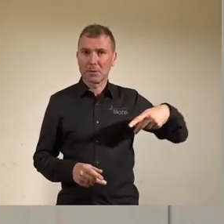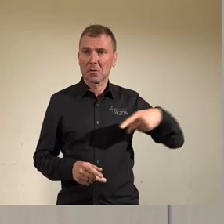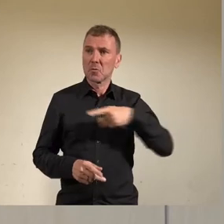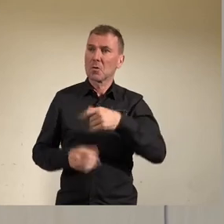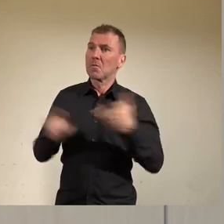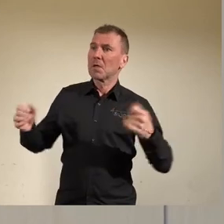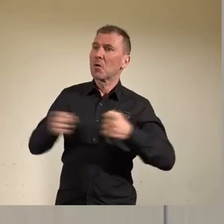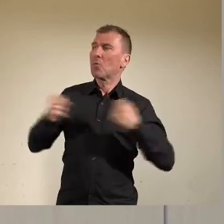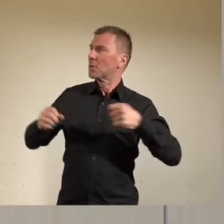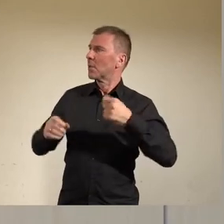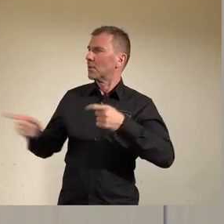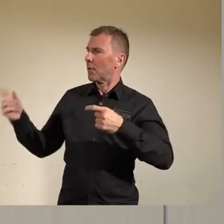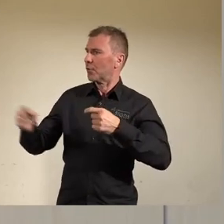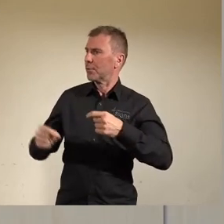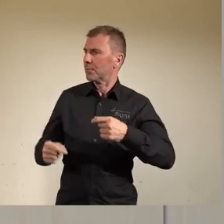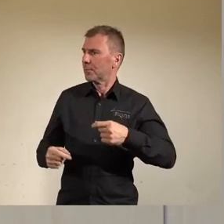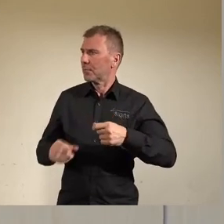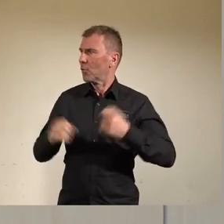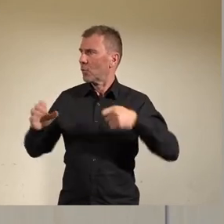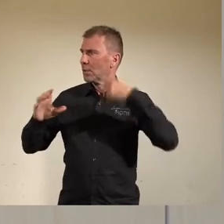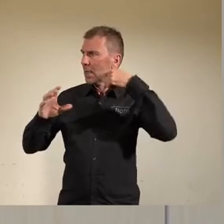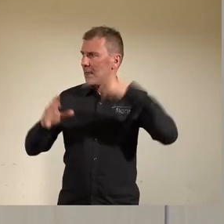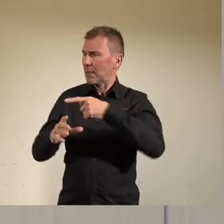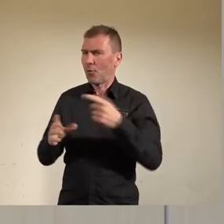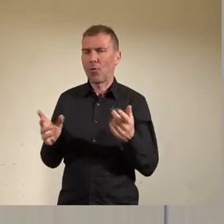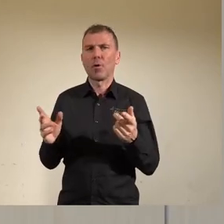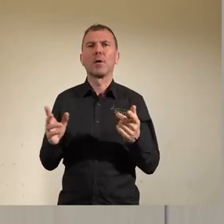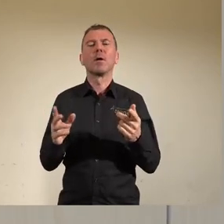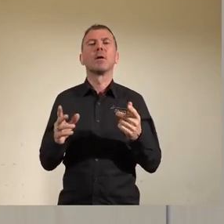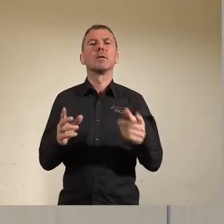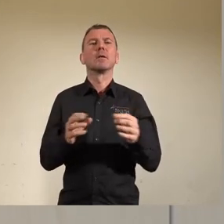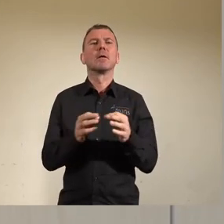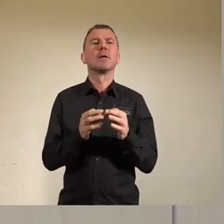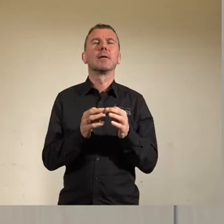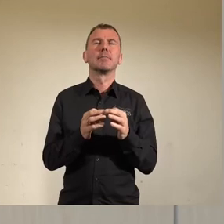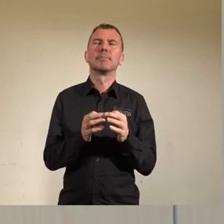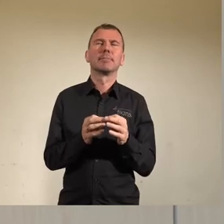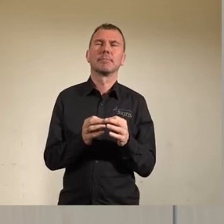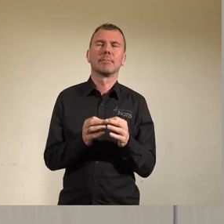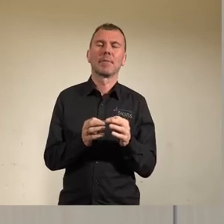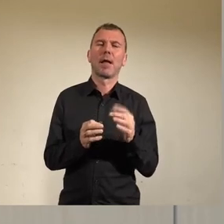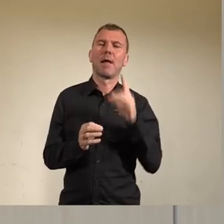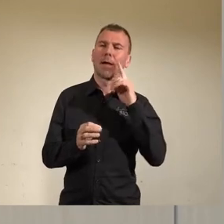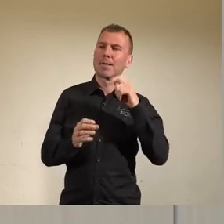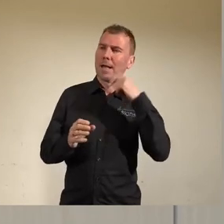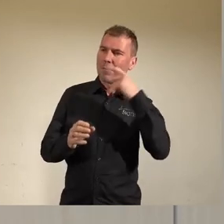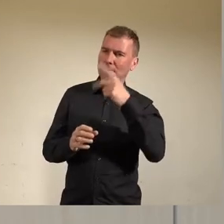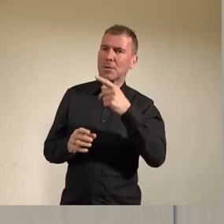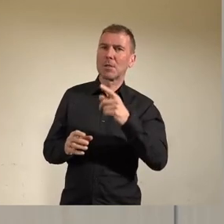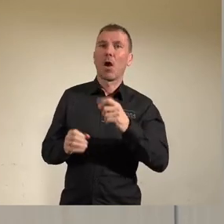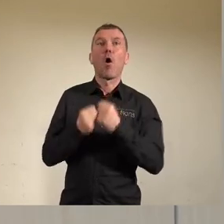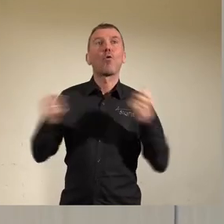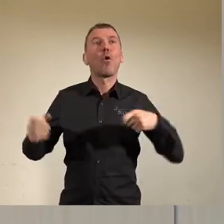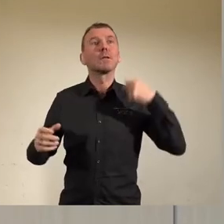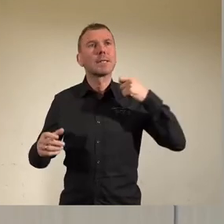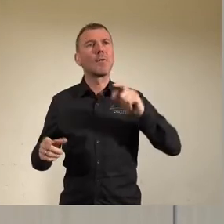gesagt. Großes Kino ist so ein ambivalentes Wort, aber wer sozusagen dem Cineastischen zuneigt, findet ja eher, dass es eine positive